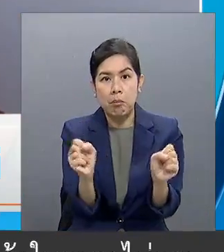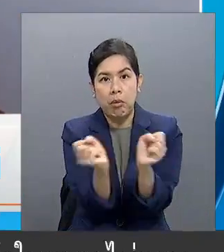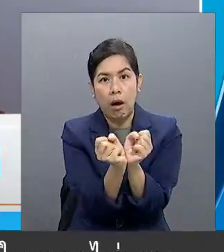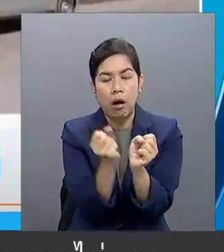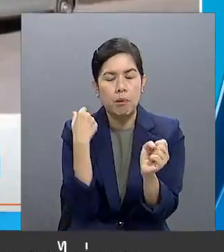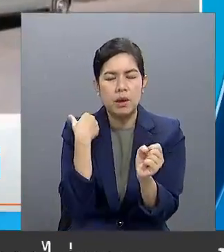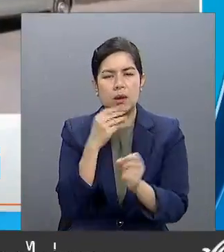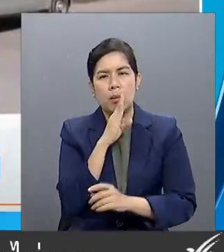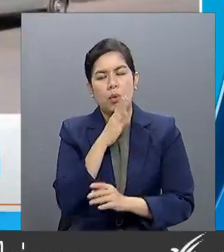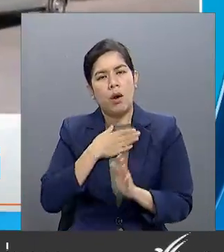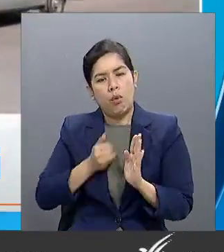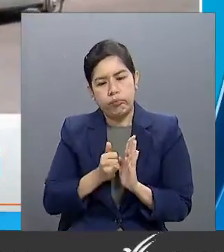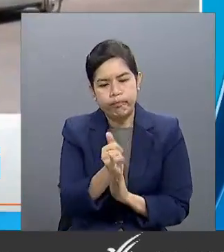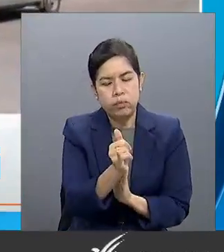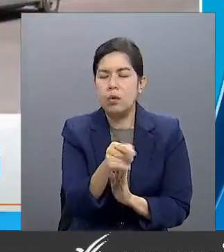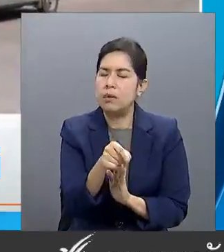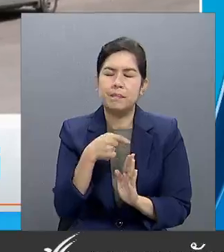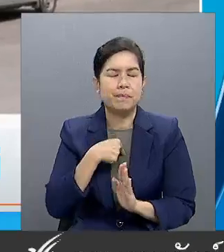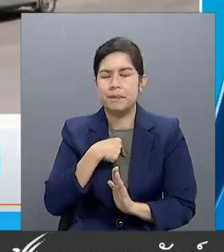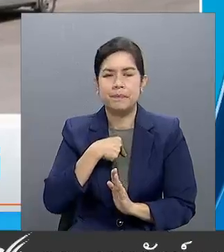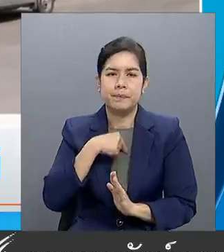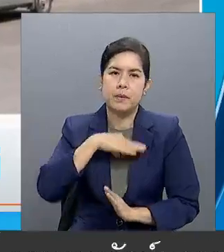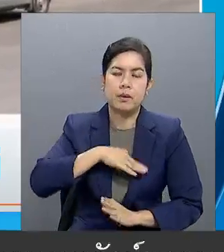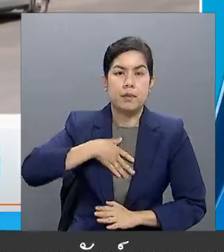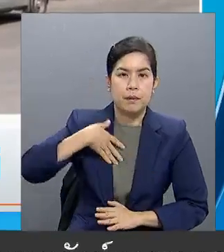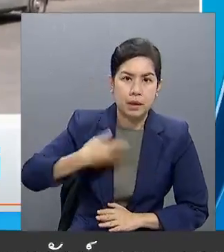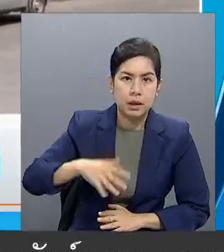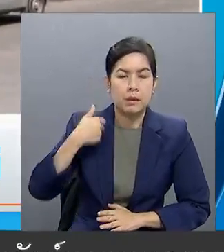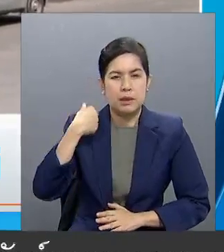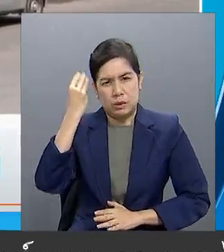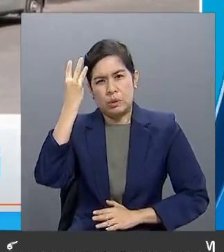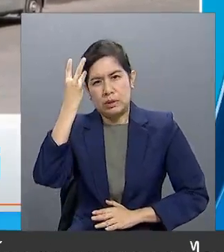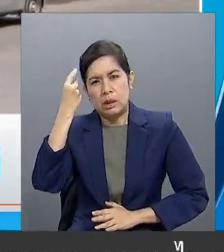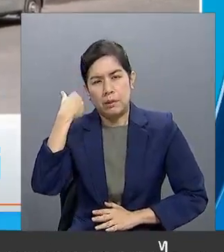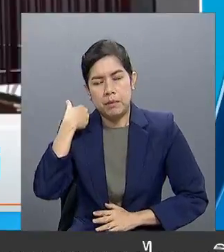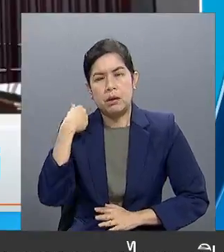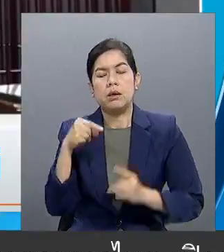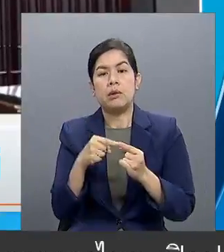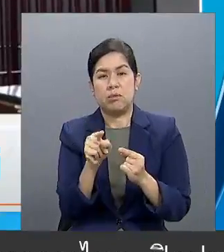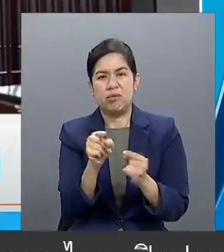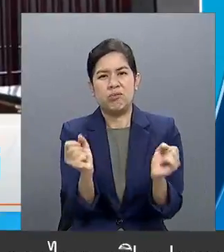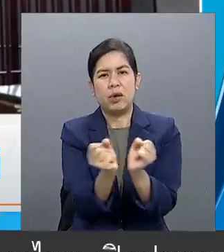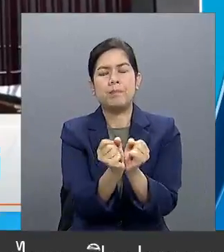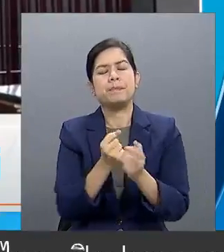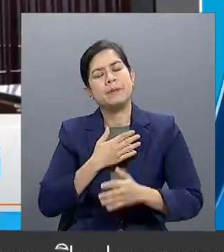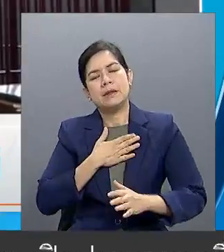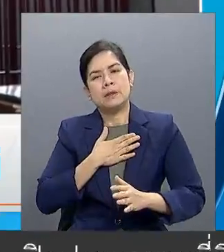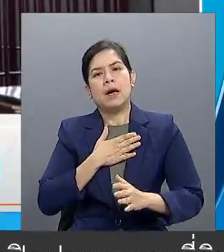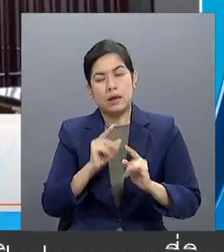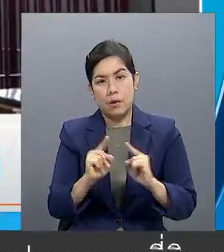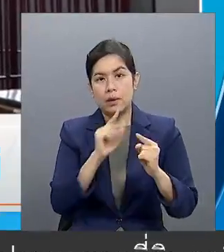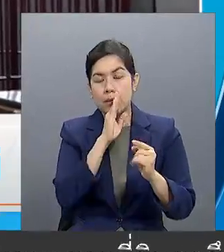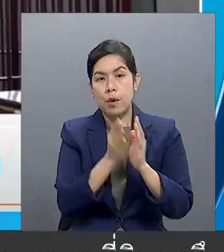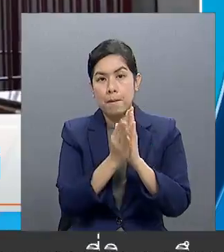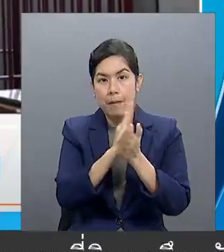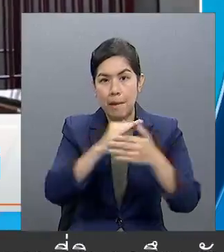พราะว่าไม่ว่าจะอะไรก็ตามเนี่ยความเครียดมีอยู่แล้วแหละอยู่ในห้องในกรงขังอ่ะ ใช่ นะดังนั้นก็ถือว่าเป็นนิมิตหมายที่ดีแล้วก็สะท้อนถึงสาธารณ